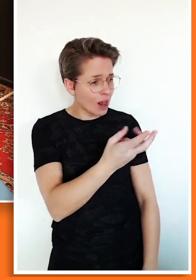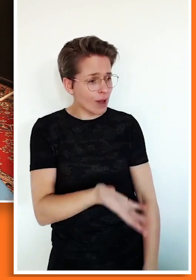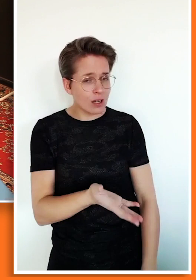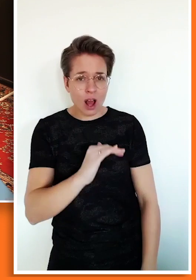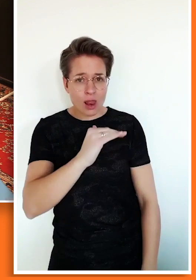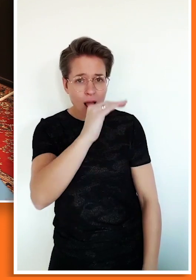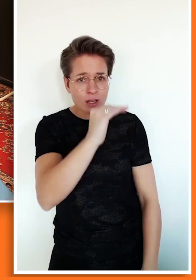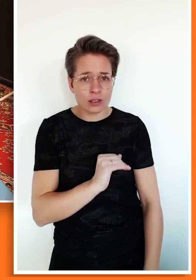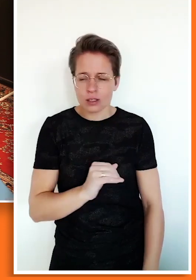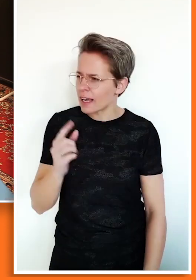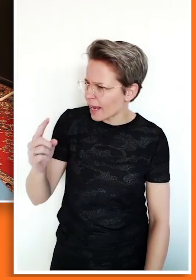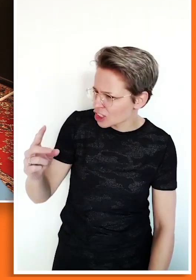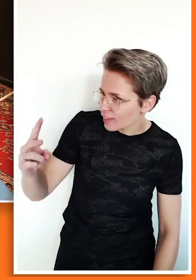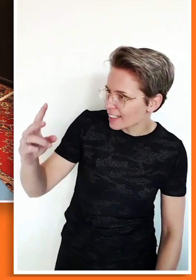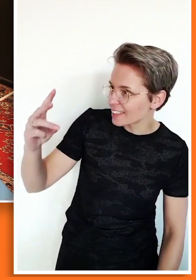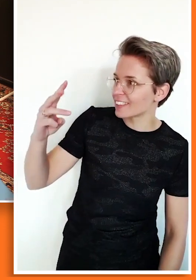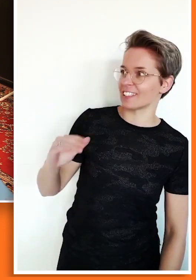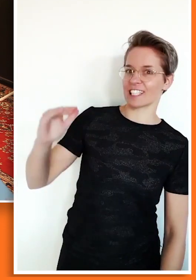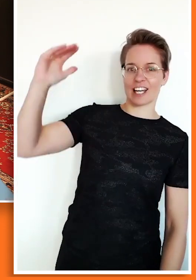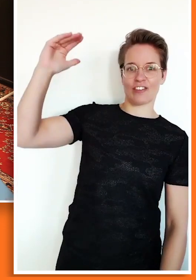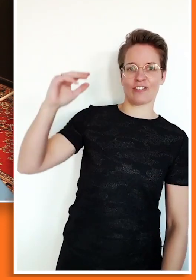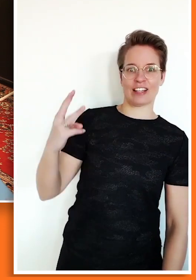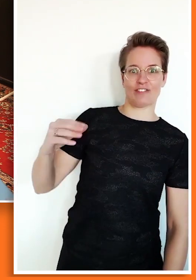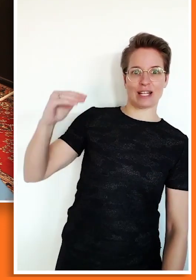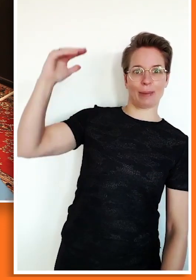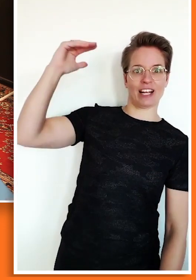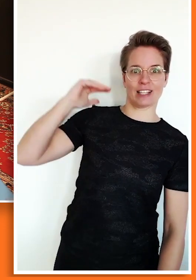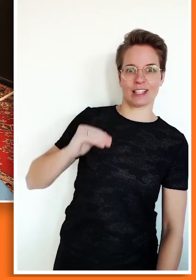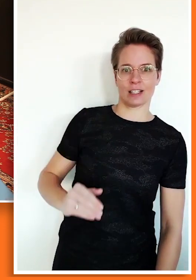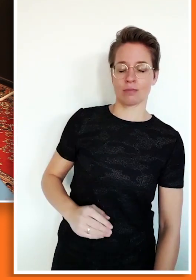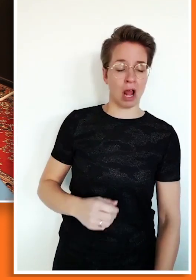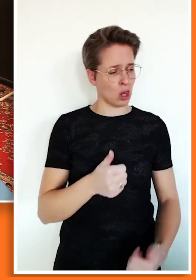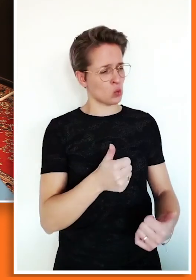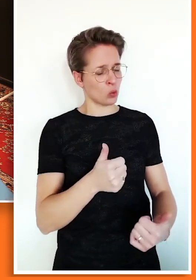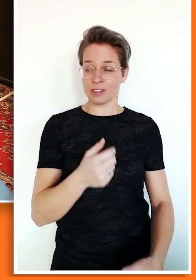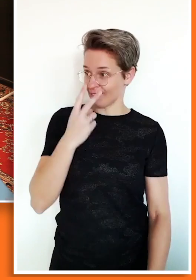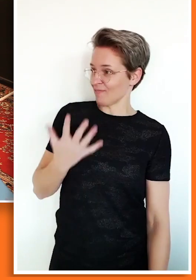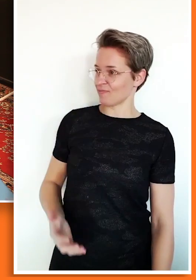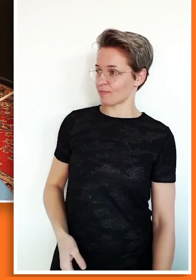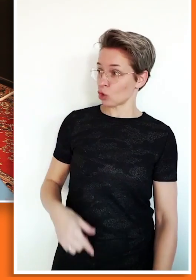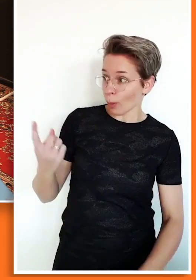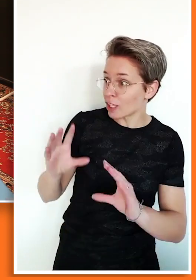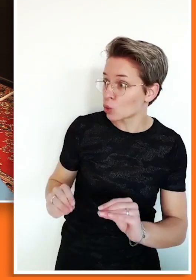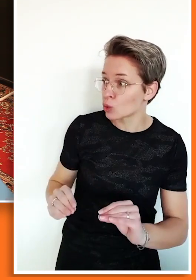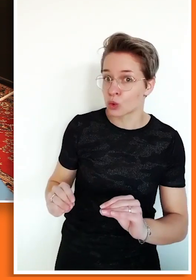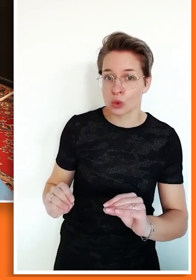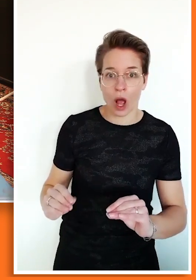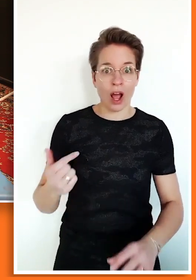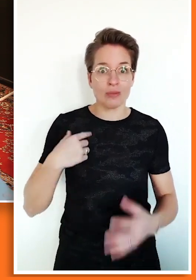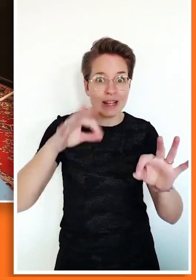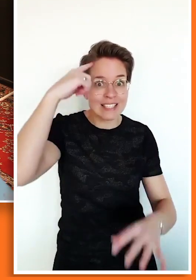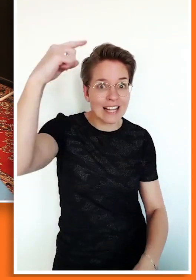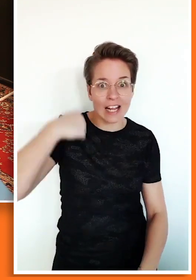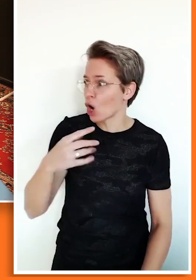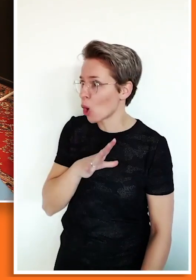allemaal. 1, 2, 3 verdiepingen. Heel goed. Zie je wel. Nou, vet. Zullen we er nog meer doen? Ik heb nog een veel beter idee. Ik